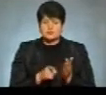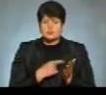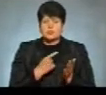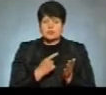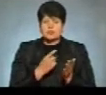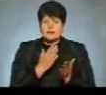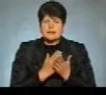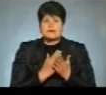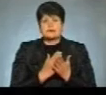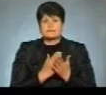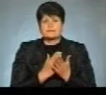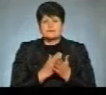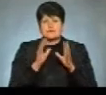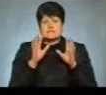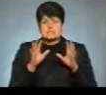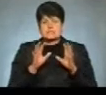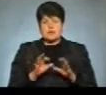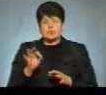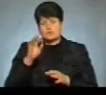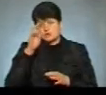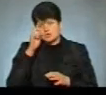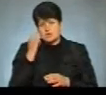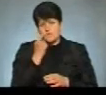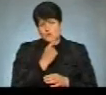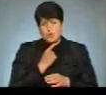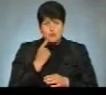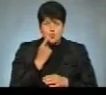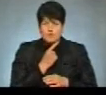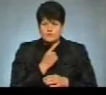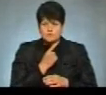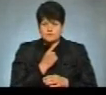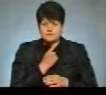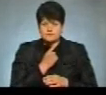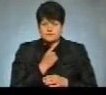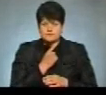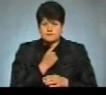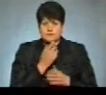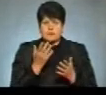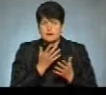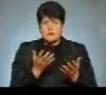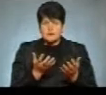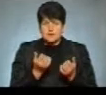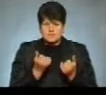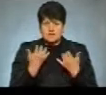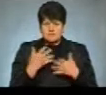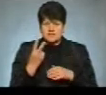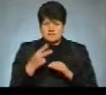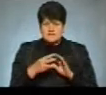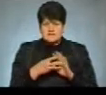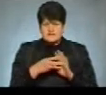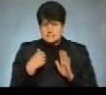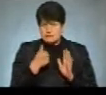є закон про державну мову, який приймають вже 28